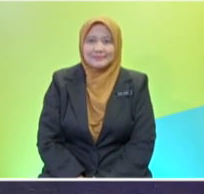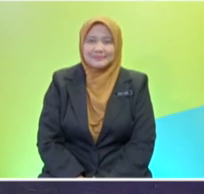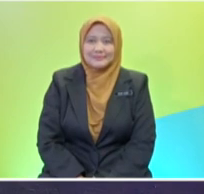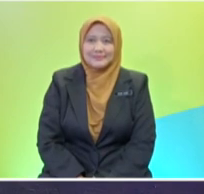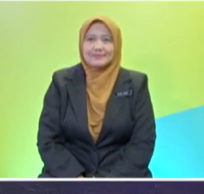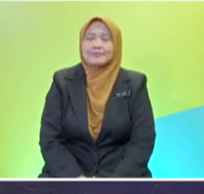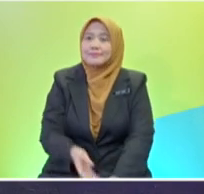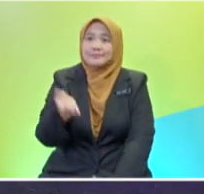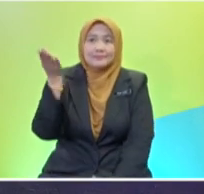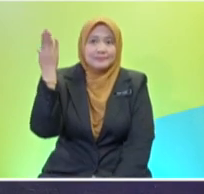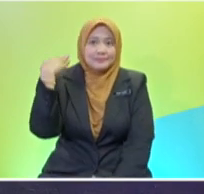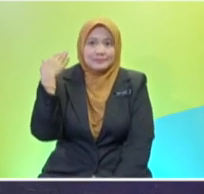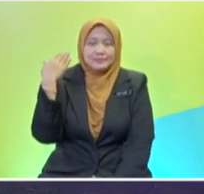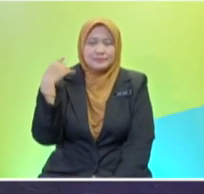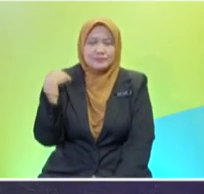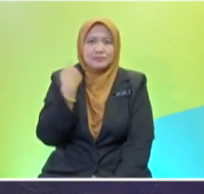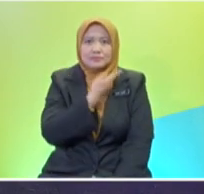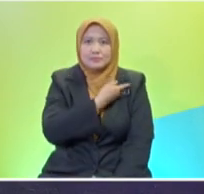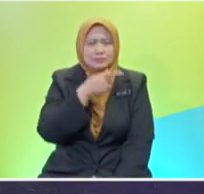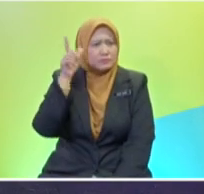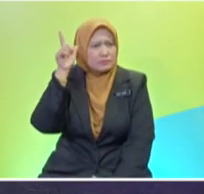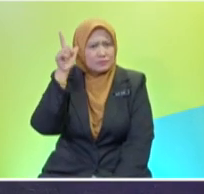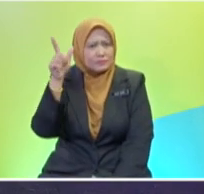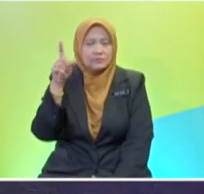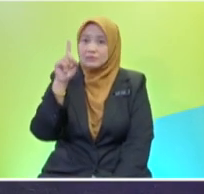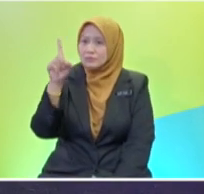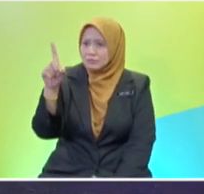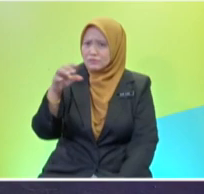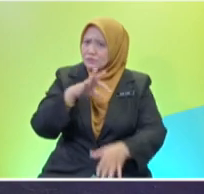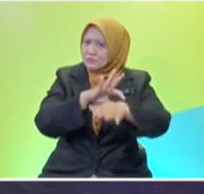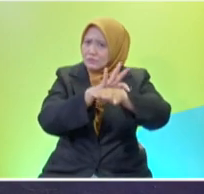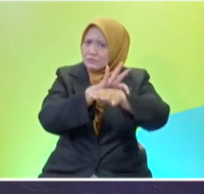tadi kita ada lihat satu tulang